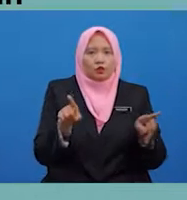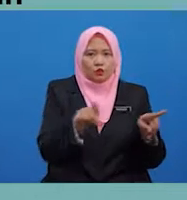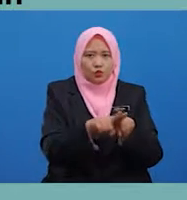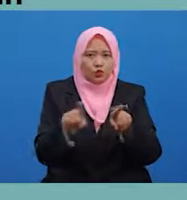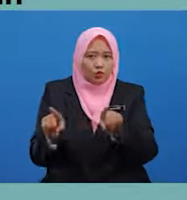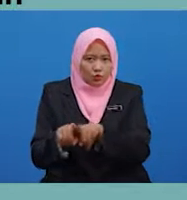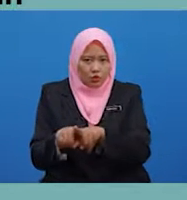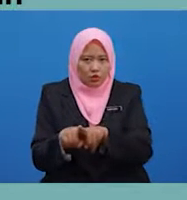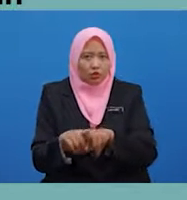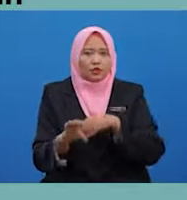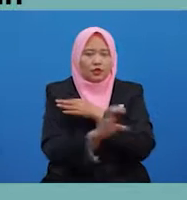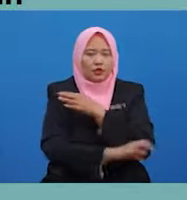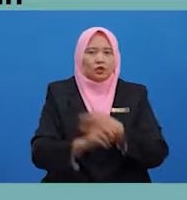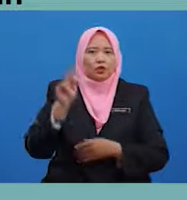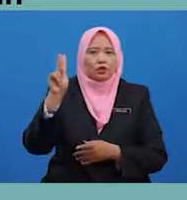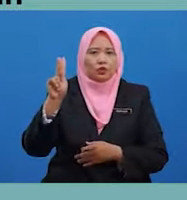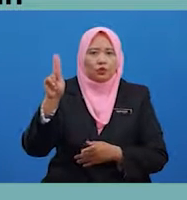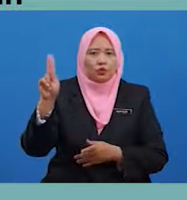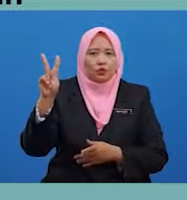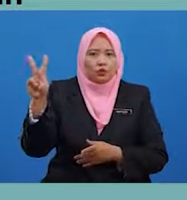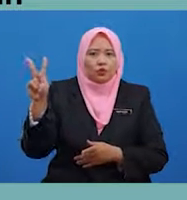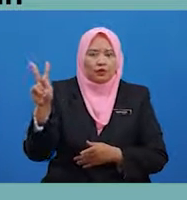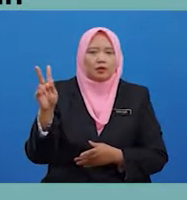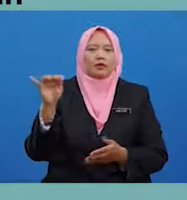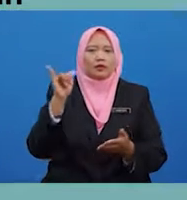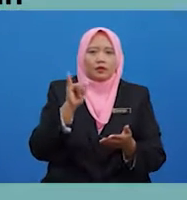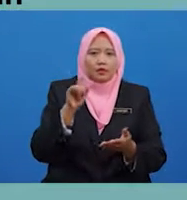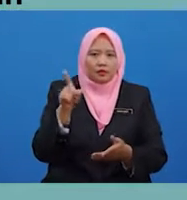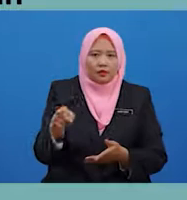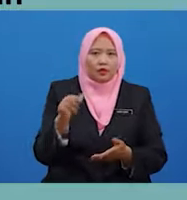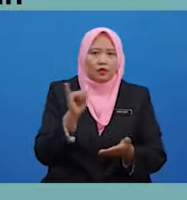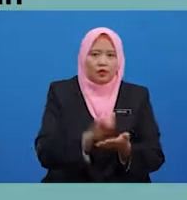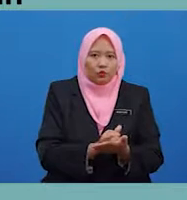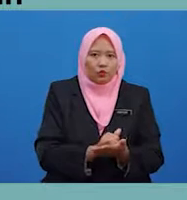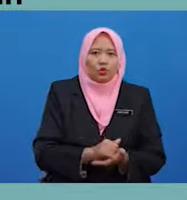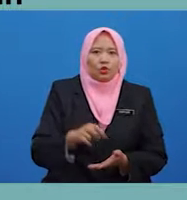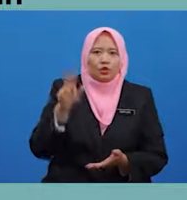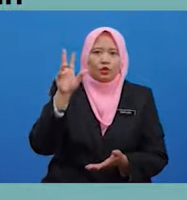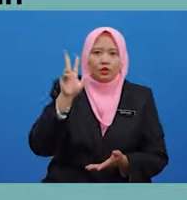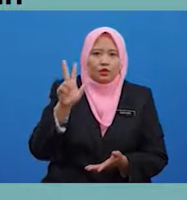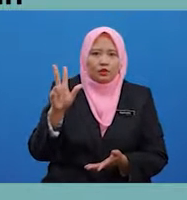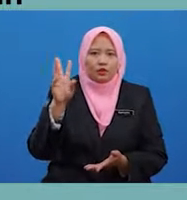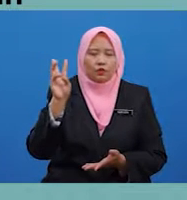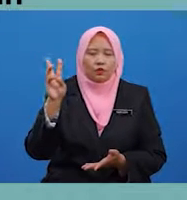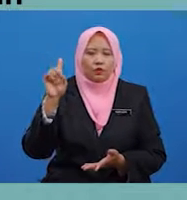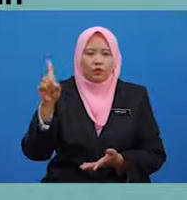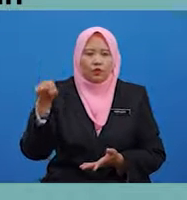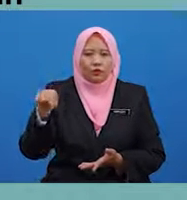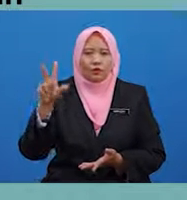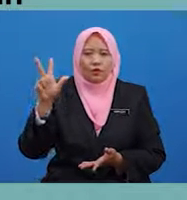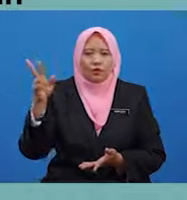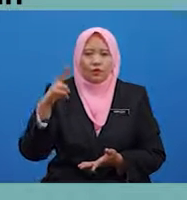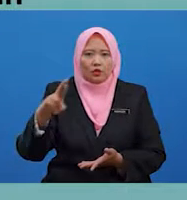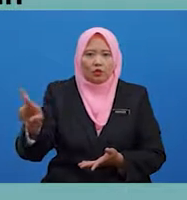361,300 orang. Manakala kedatangan pelancong paling sedikit masih juga dari negara Itali,